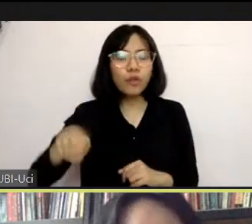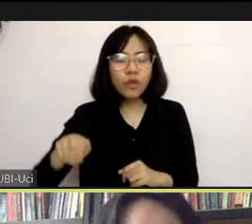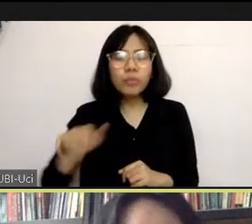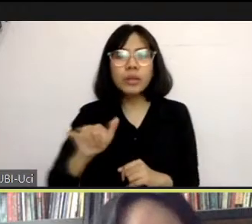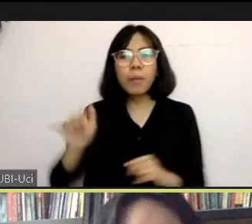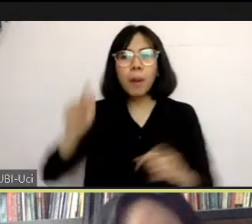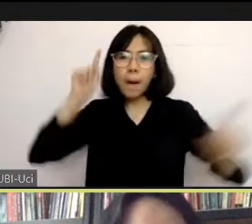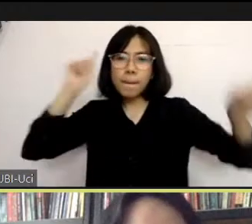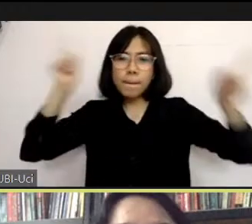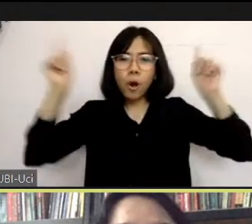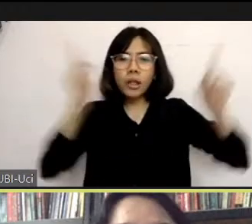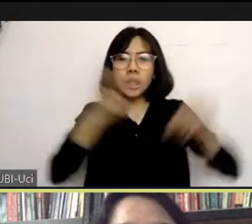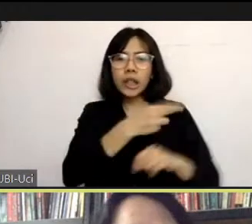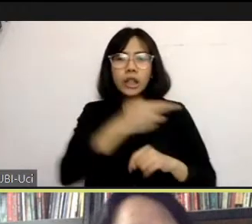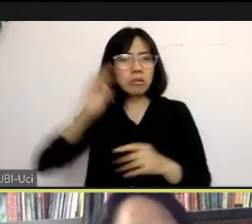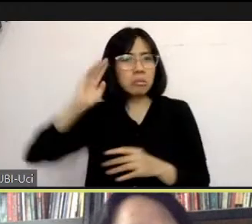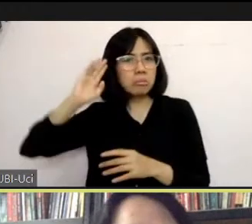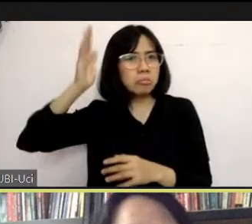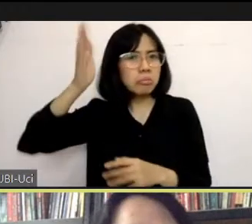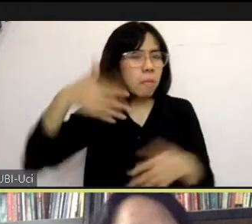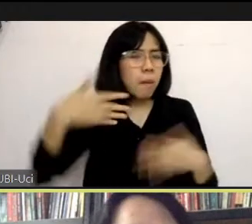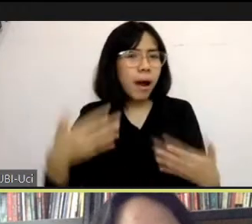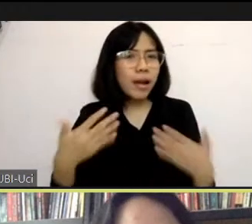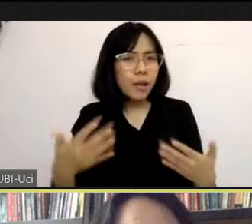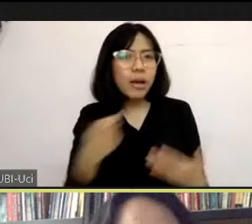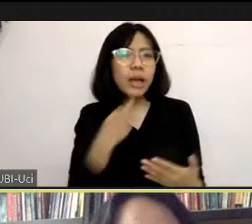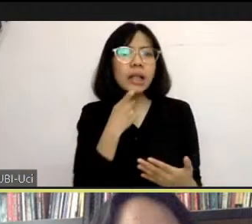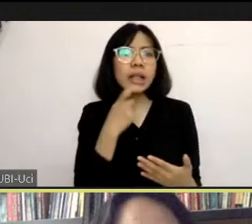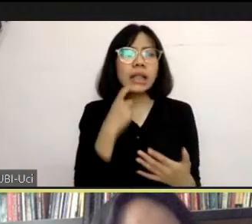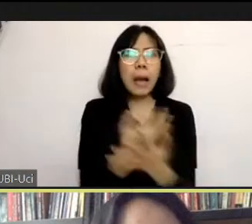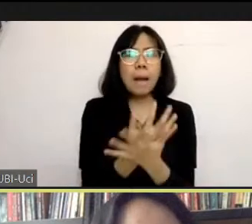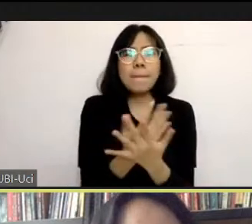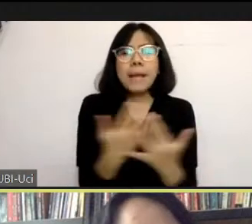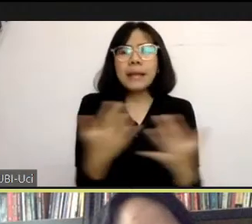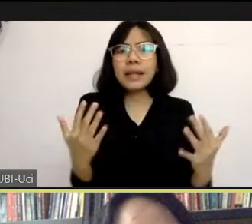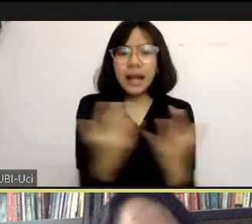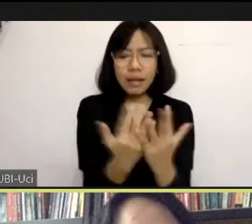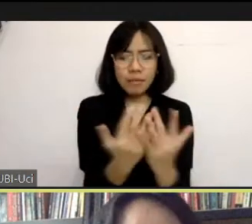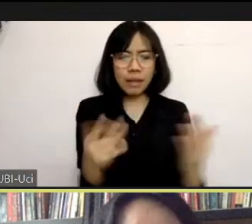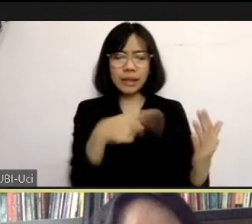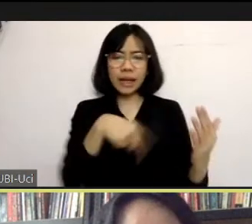dan kemudian terakhir mengenai masyarakat sipilnya sebagai ruang dalam